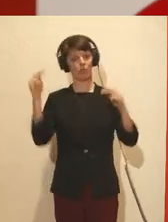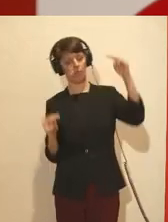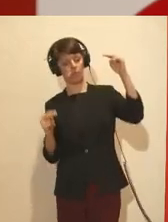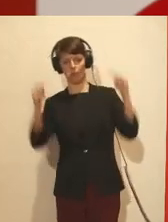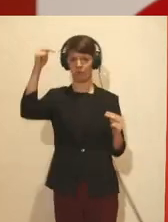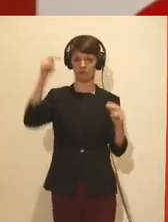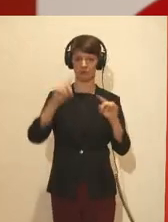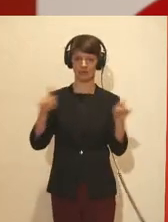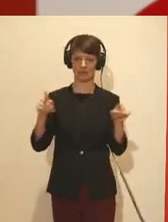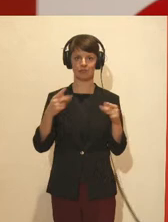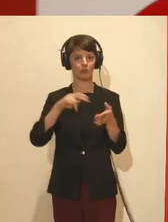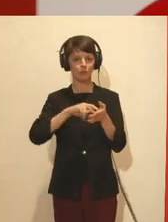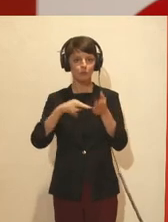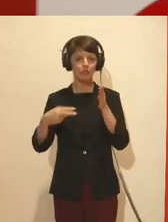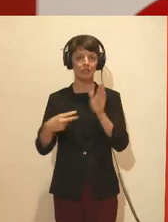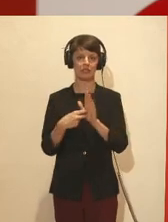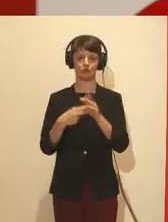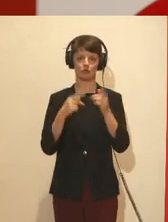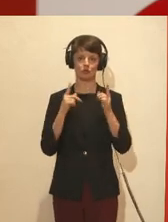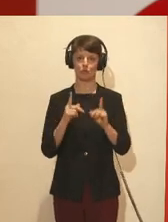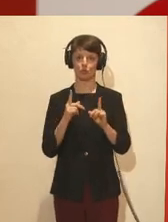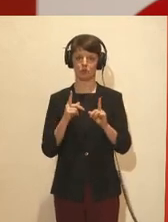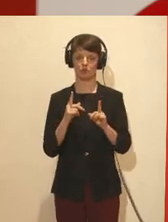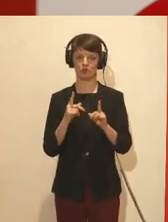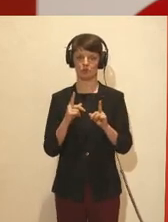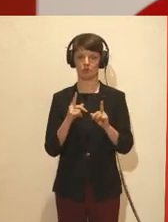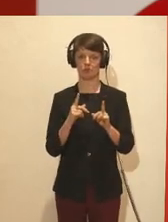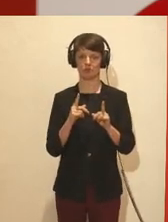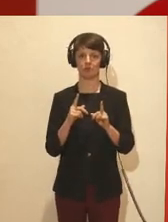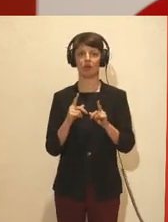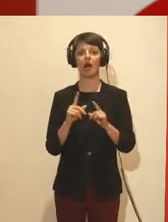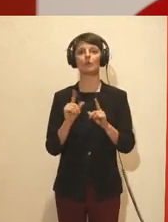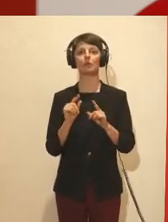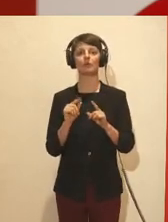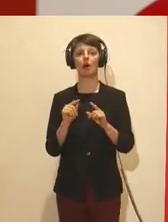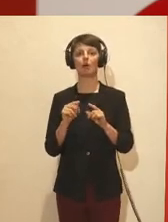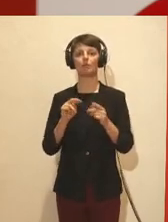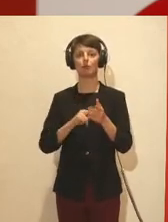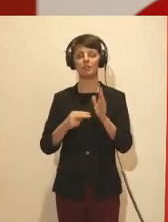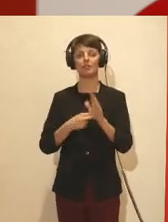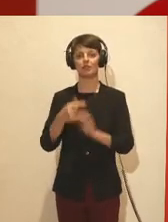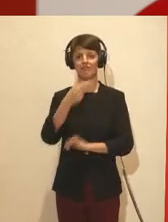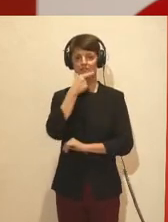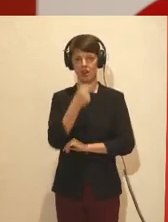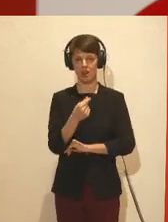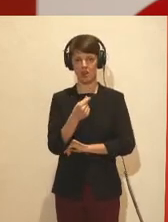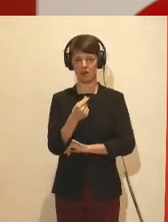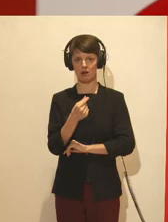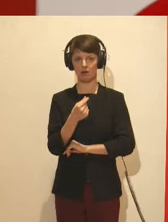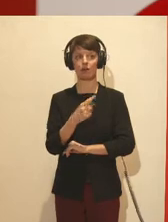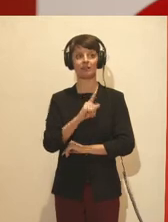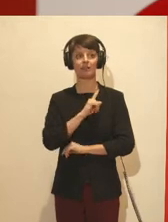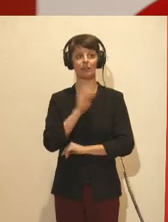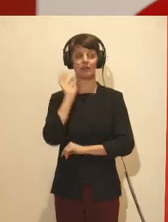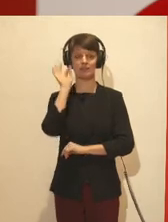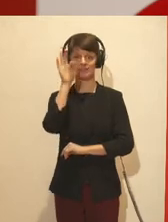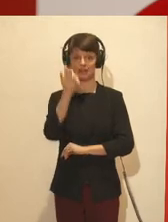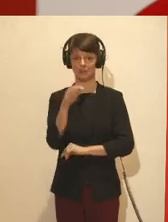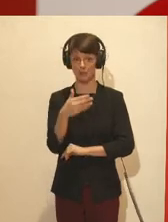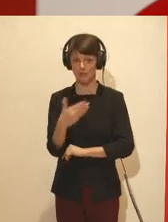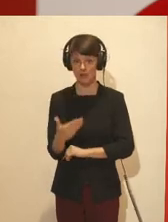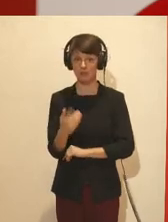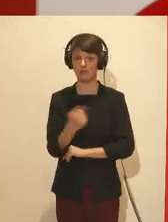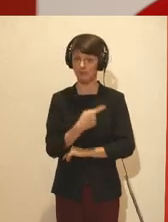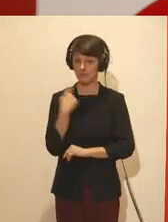politisch zustande gebracht werden muss was aber erstmal voraussetzen dass wir das politisch auch wollen und ich setze mich dafür ein dass wir das zu